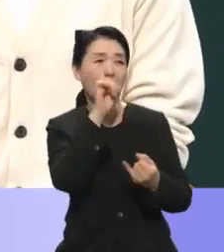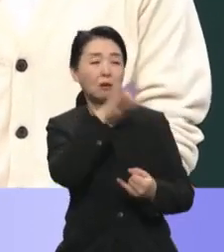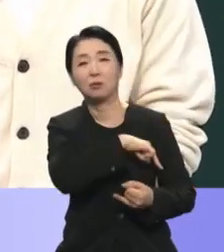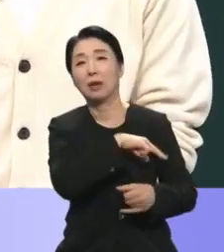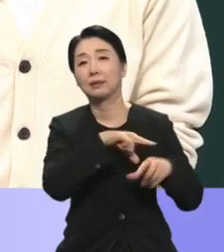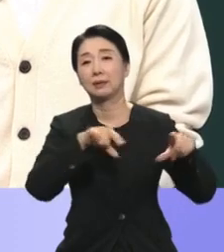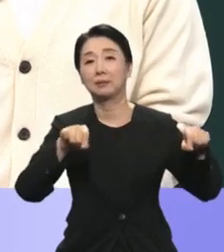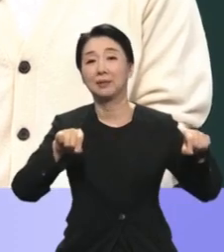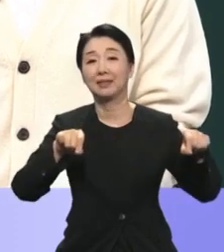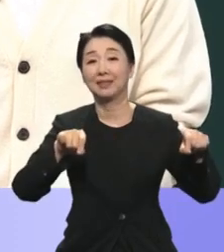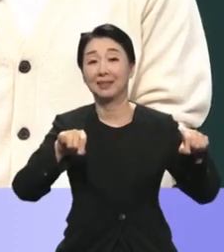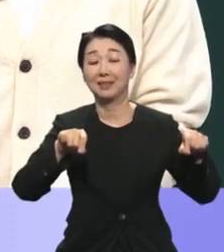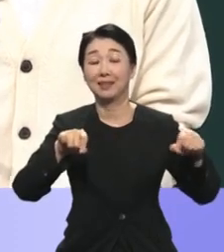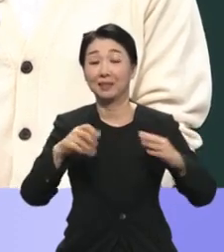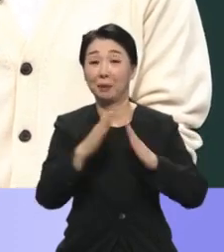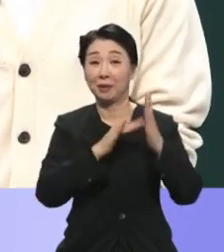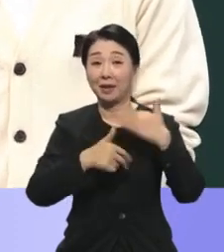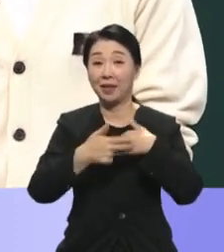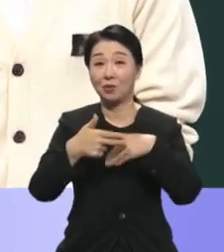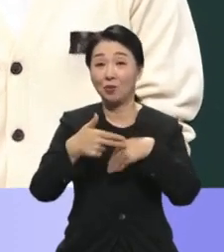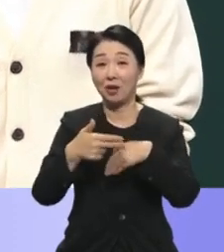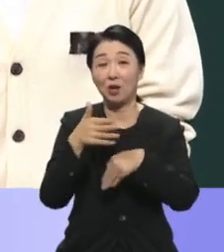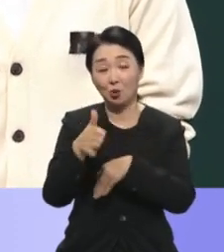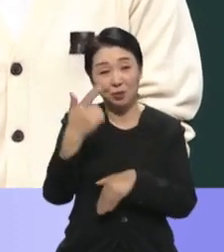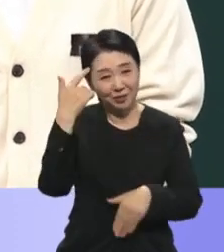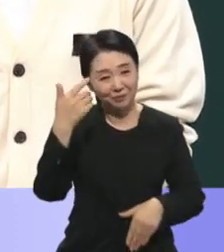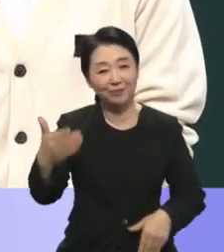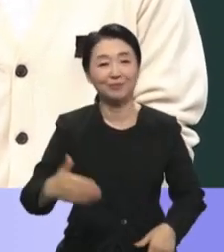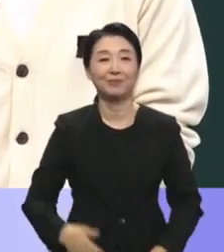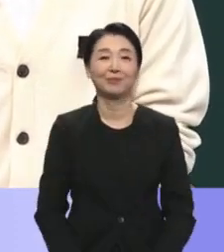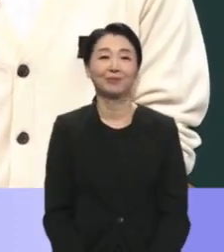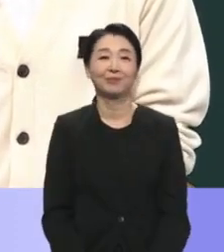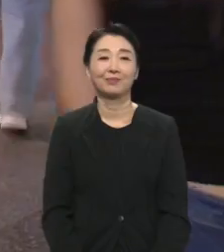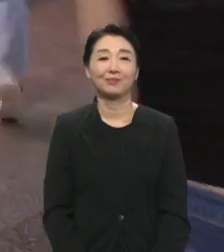그래서 가정의학과 전문의한테 저희가 직접 한번 물어봤습니다. 네.